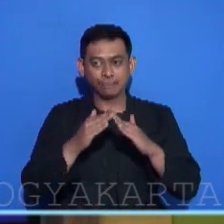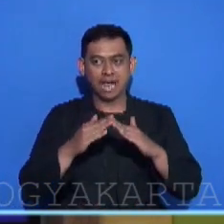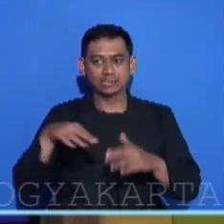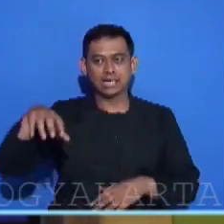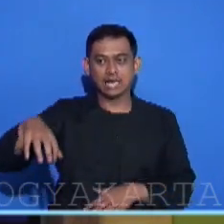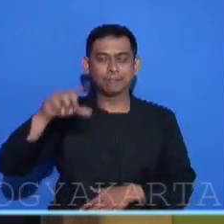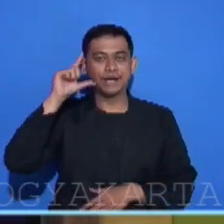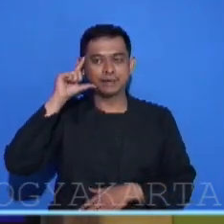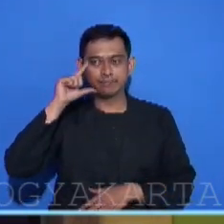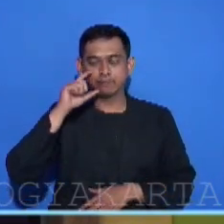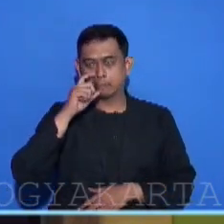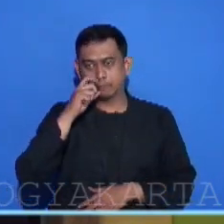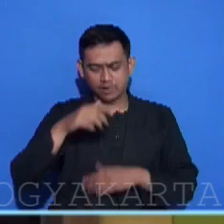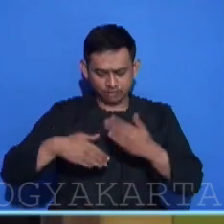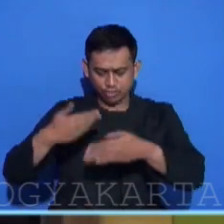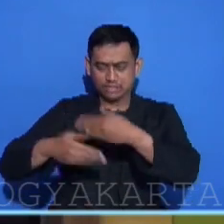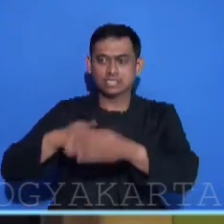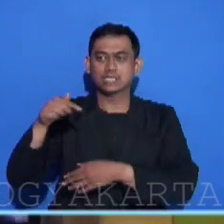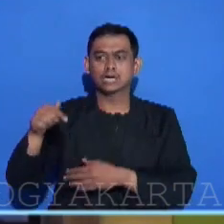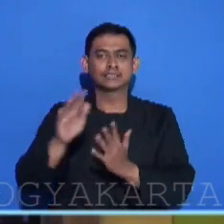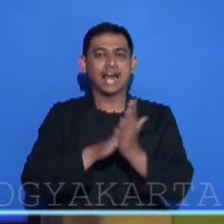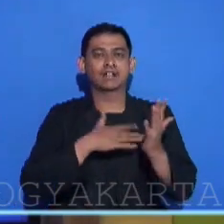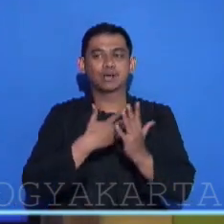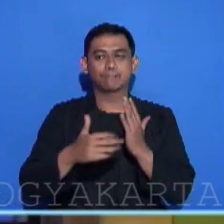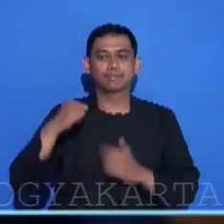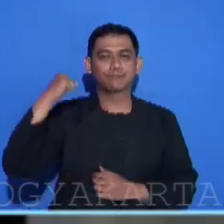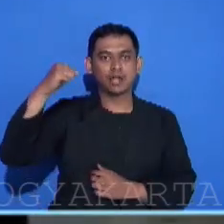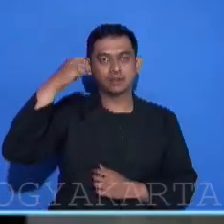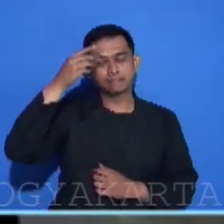digelar untuk mengimplementasikan kurikulum Merdeka